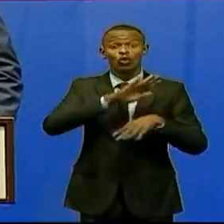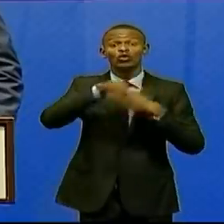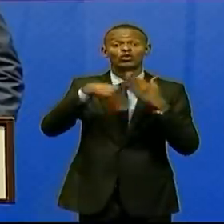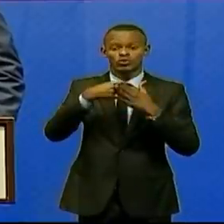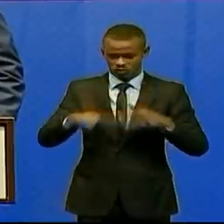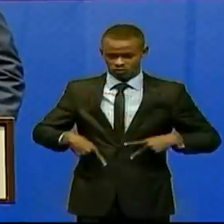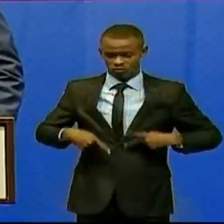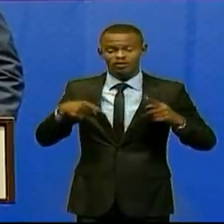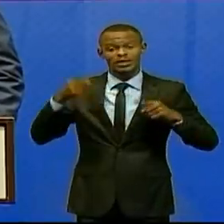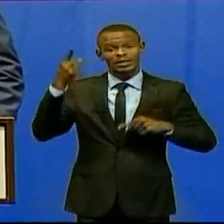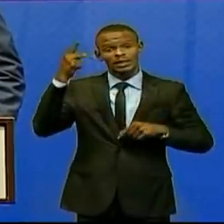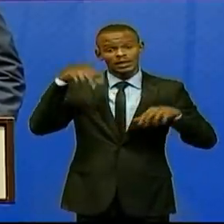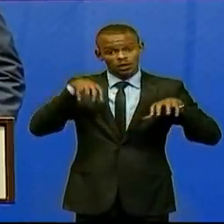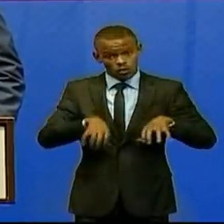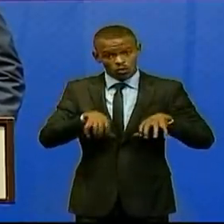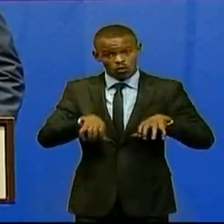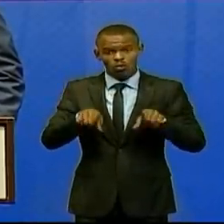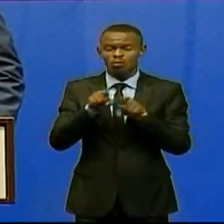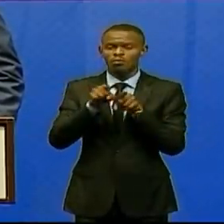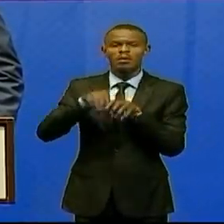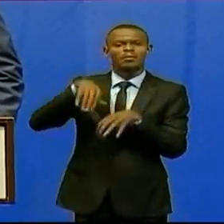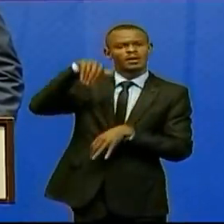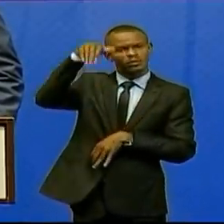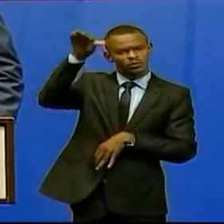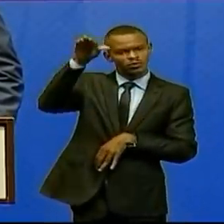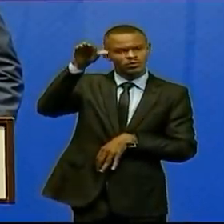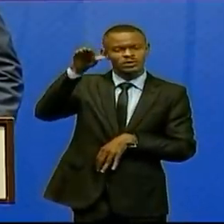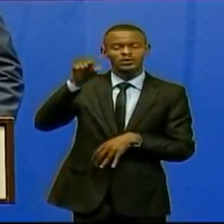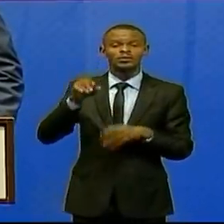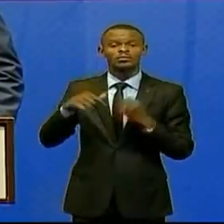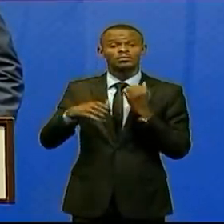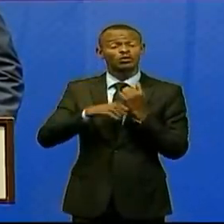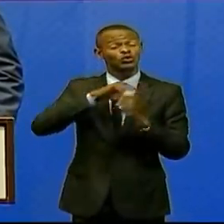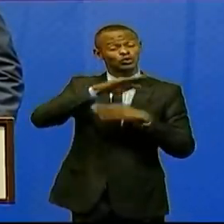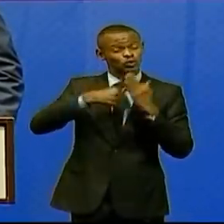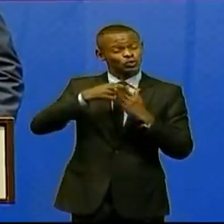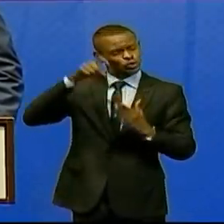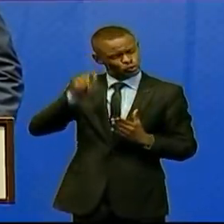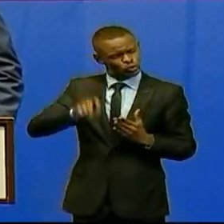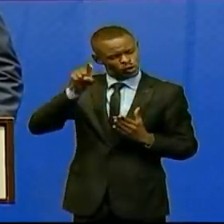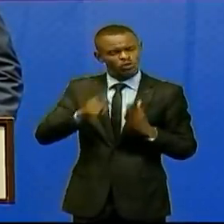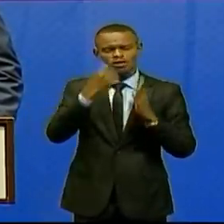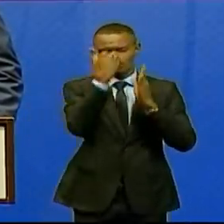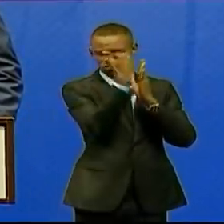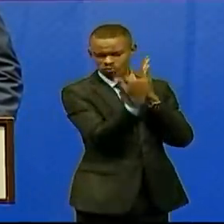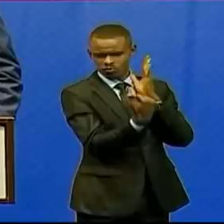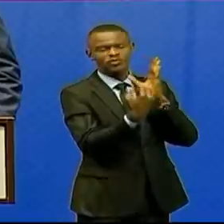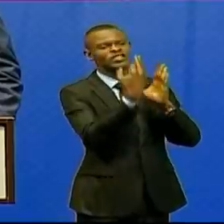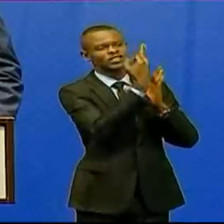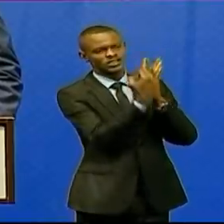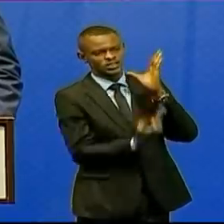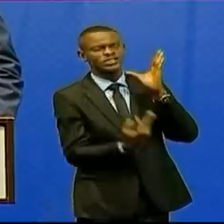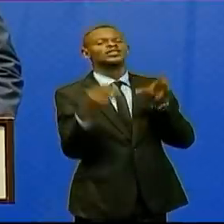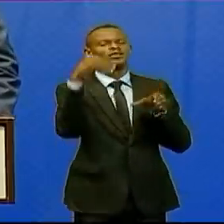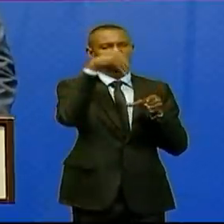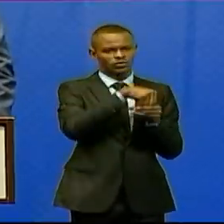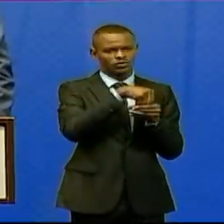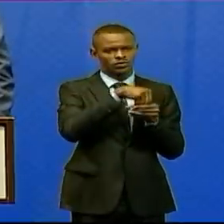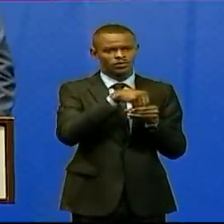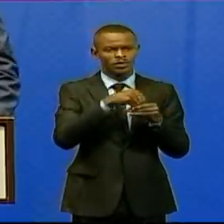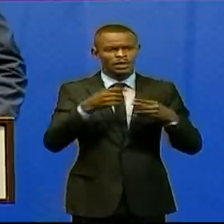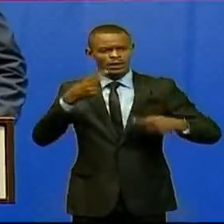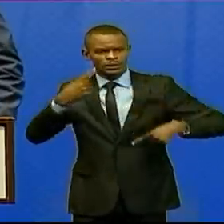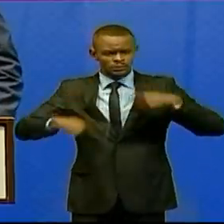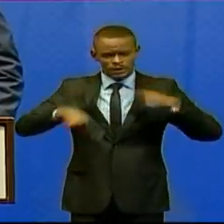l'étranger. Son enregistrement est obligatoire. Après débat et délibération, le Conseil